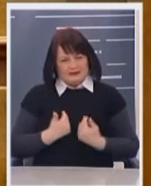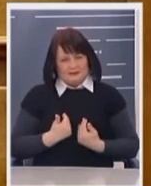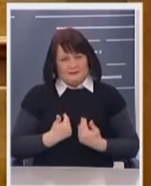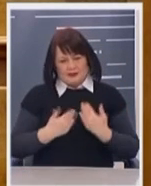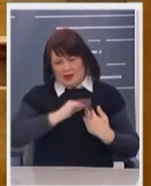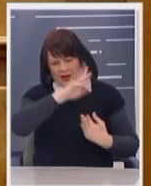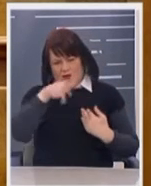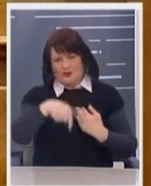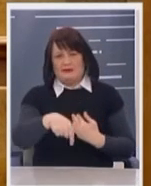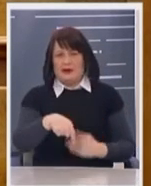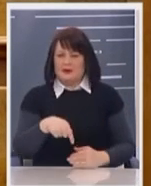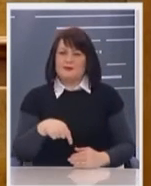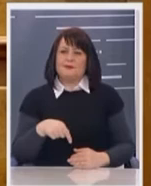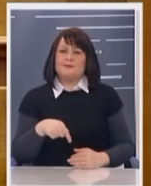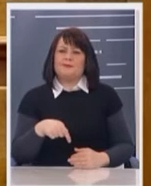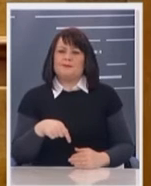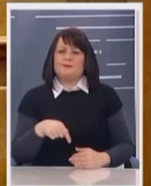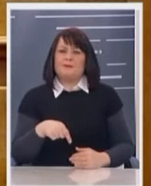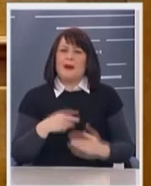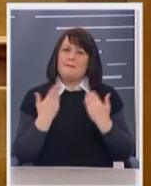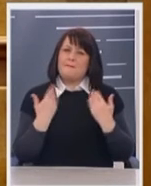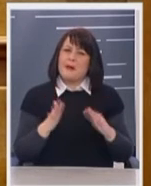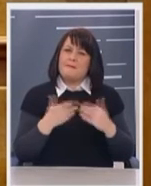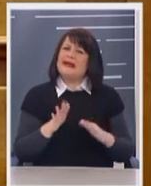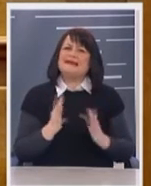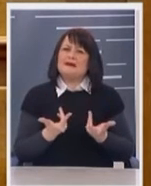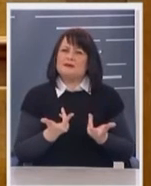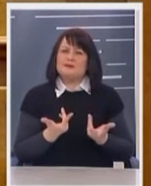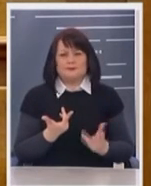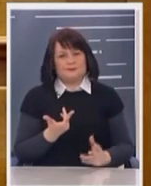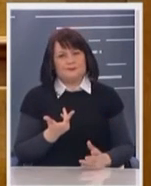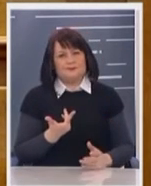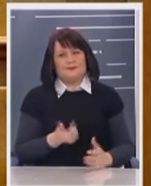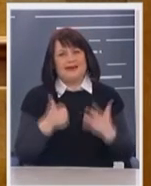μέχρι σήμερα έχουν γίνει ήδη